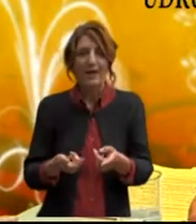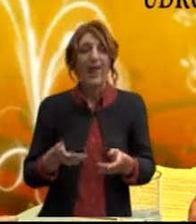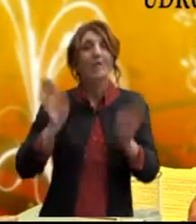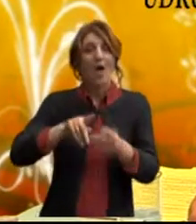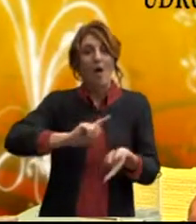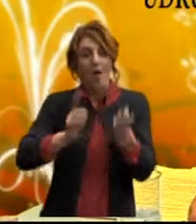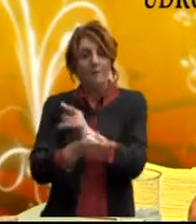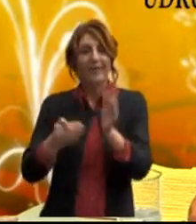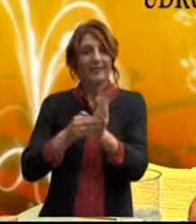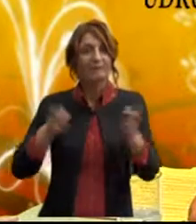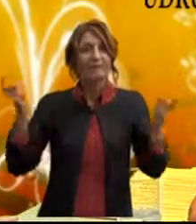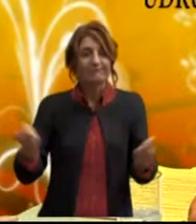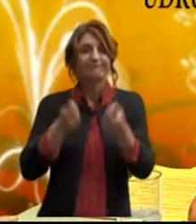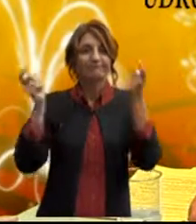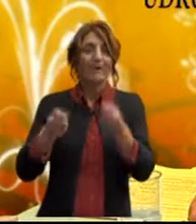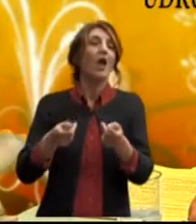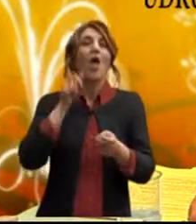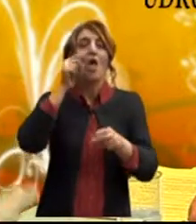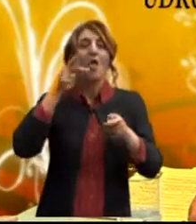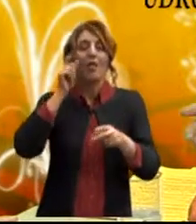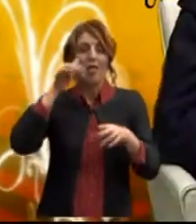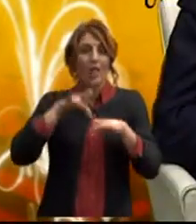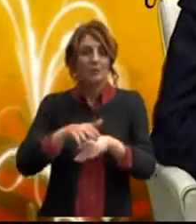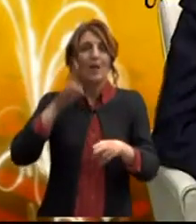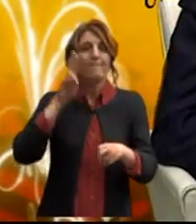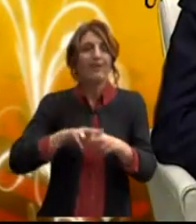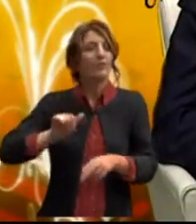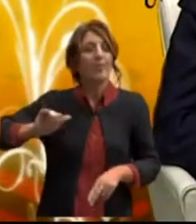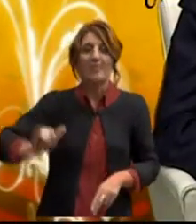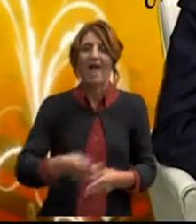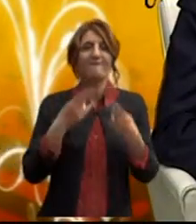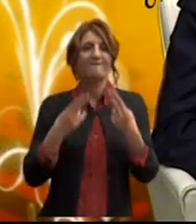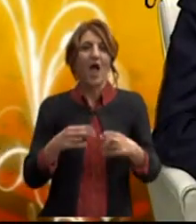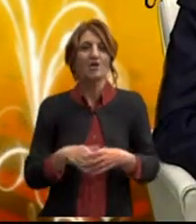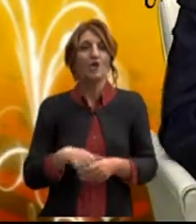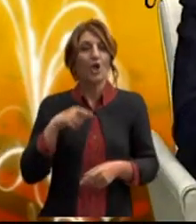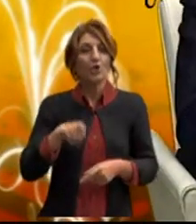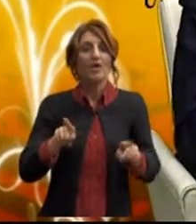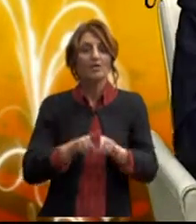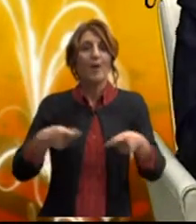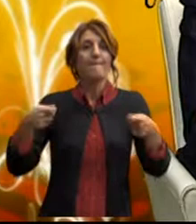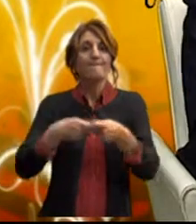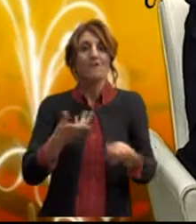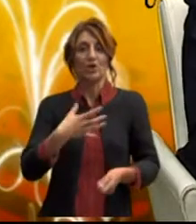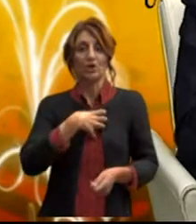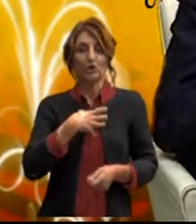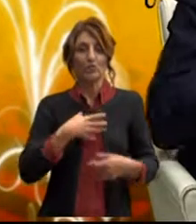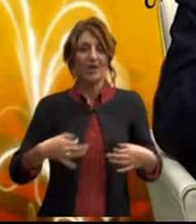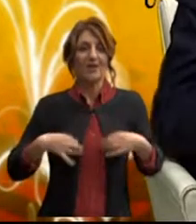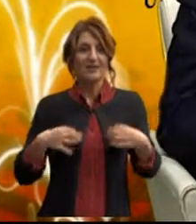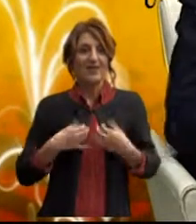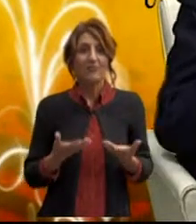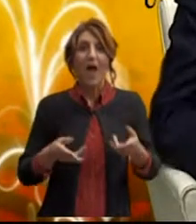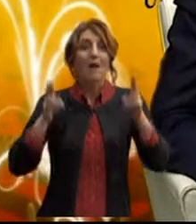promovirati da je ljudsko pravo najveće pravo. I ono je važna sastavnica duševnog zdravlja. Da. A nema zdravlja bez duševnog Tako zdravlja,